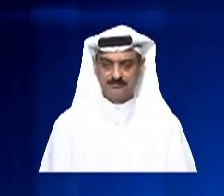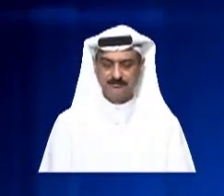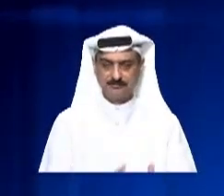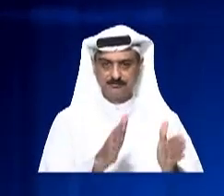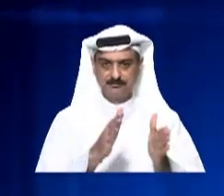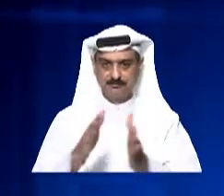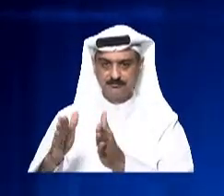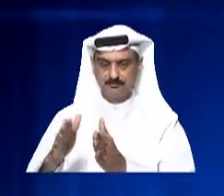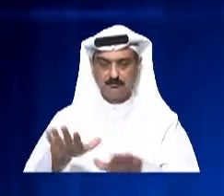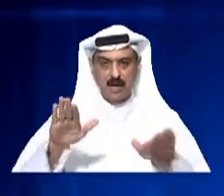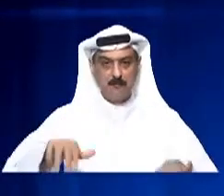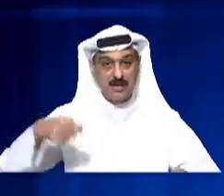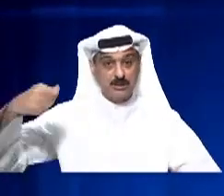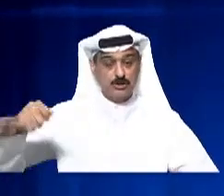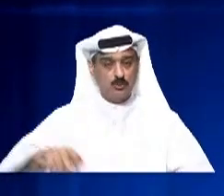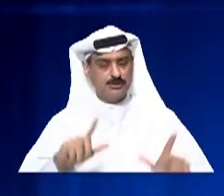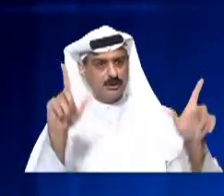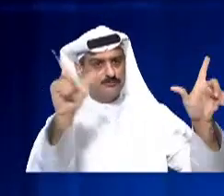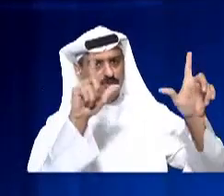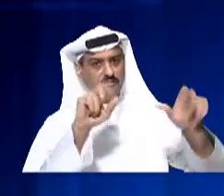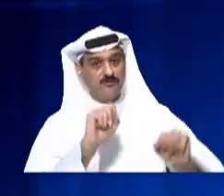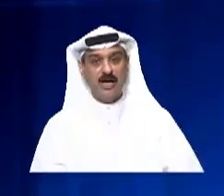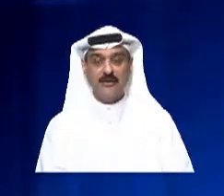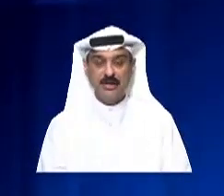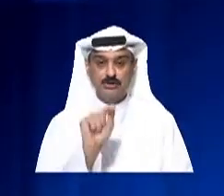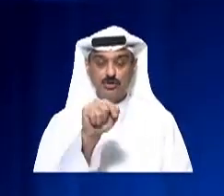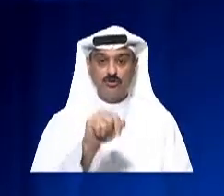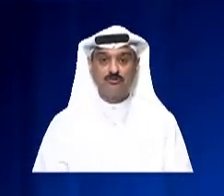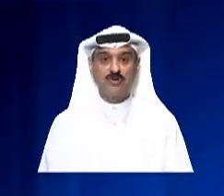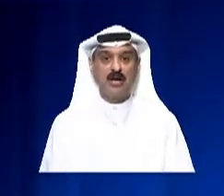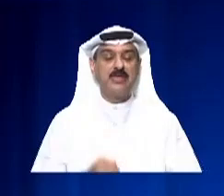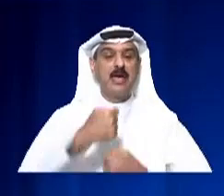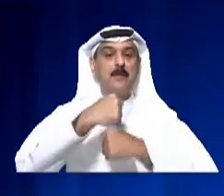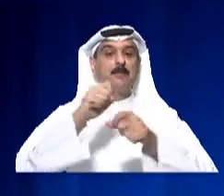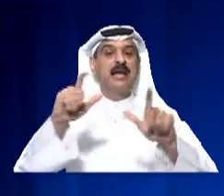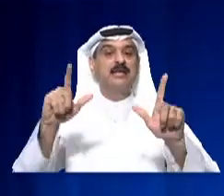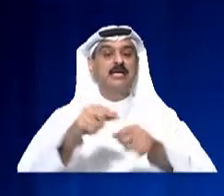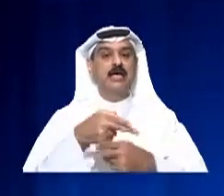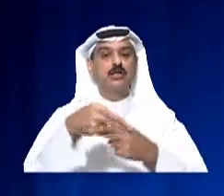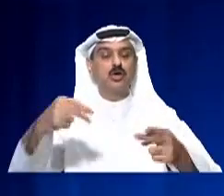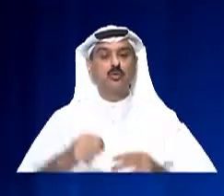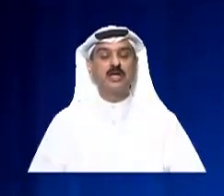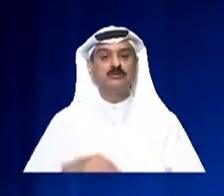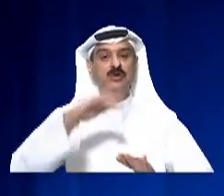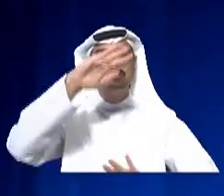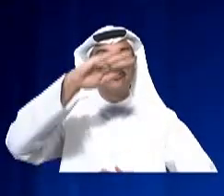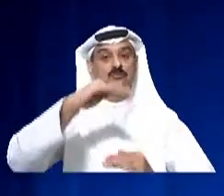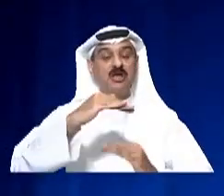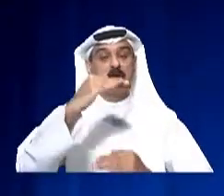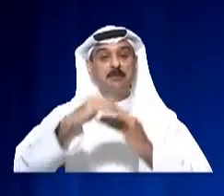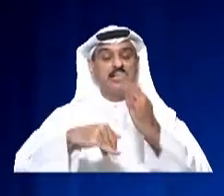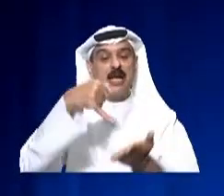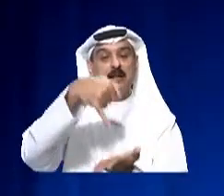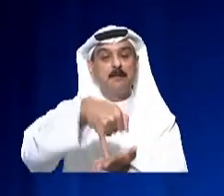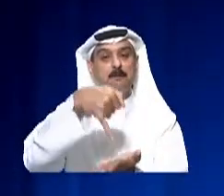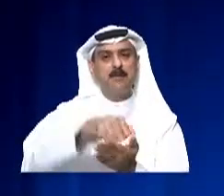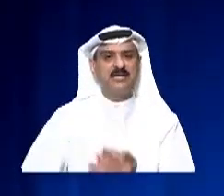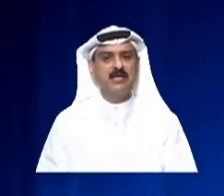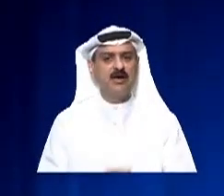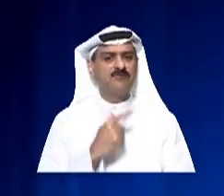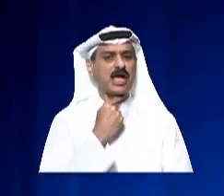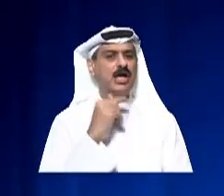اللجنة بشأن العرض المقدم من بلدية الكويت حول مشروع تطوير الواجهة البحرية بالجزائر الجهراء